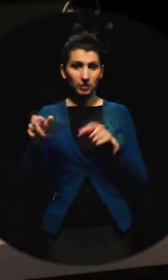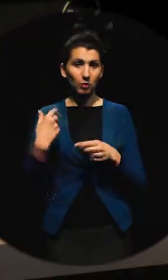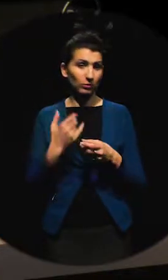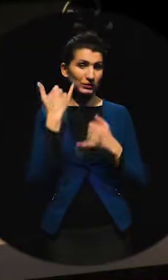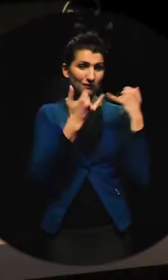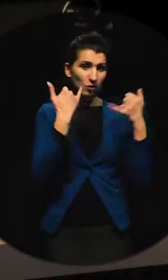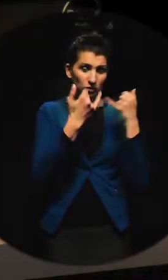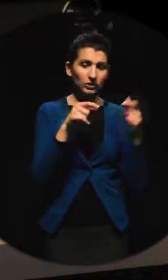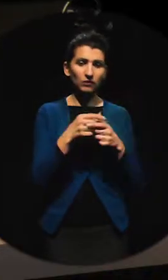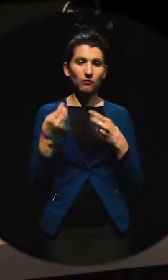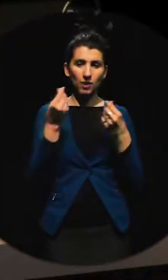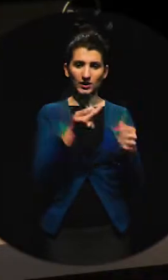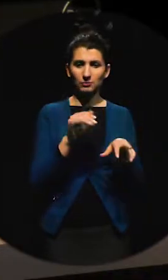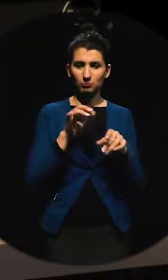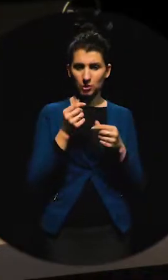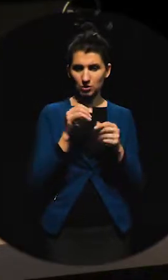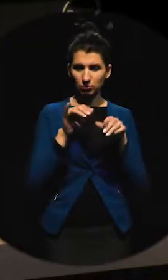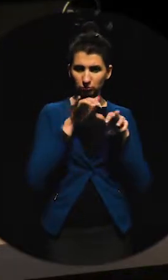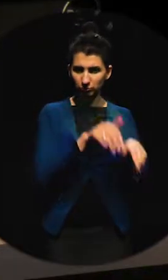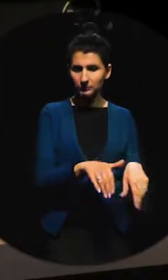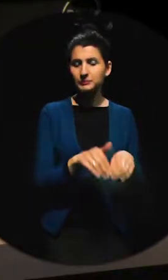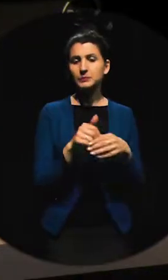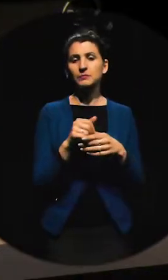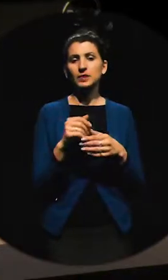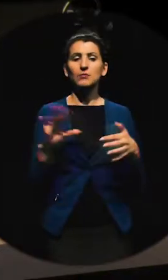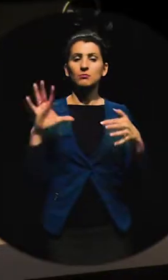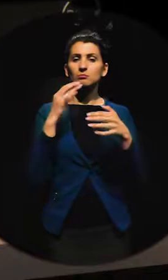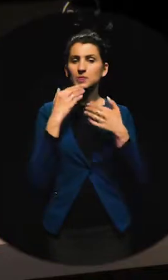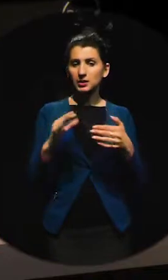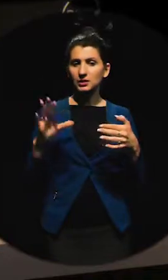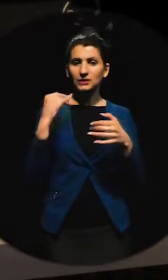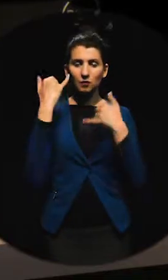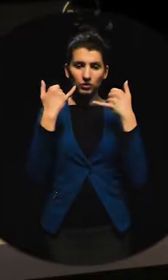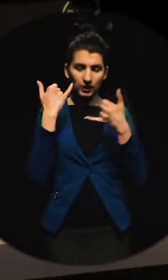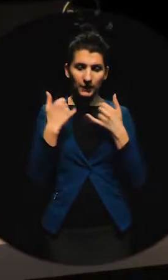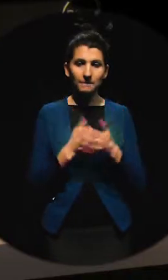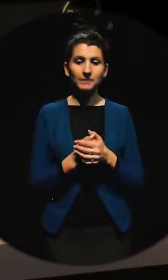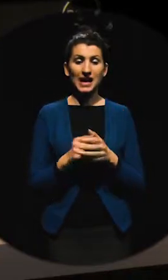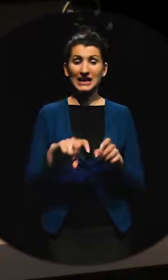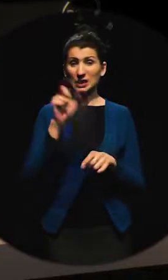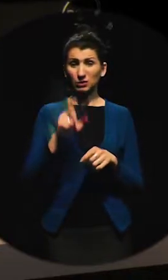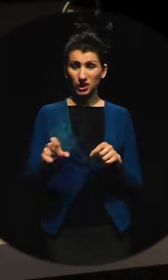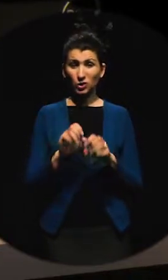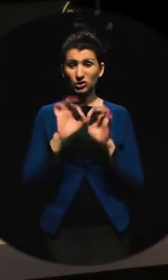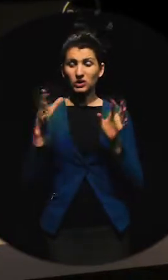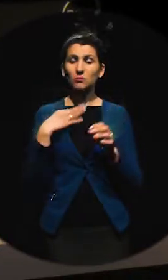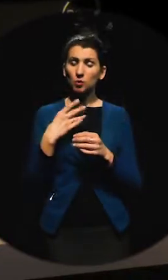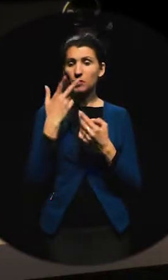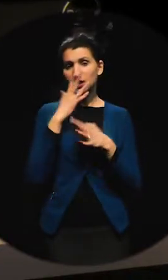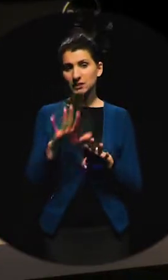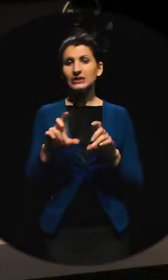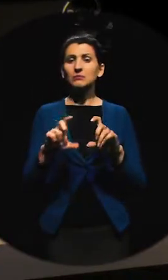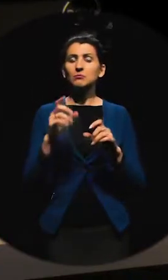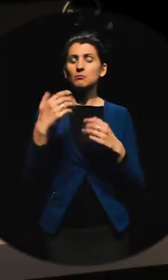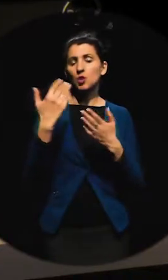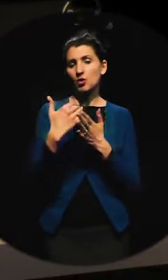wpłacać datki no właśnie poprzez połączenia telefoniczne. Natomiast przez cały czas oczywiście prezentowany był program